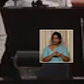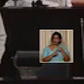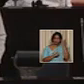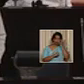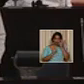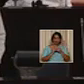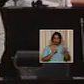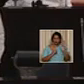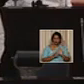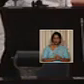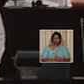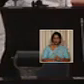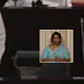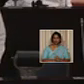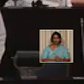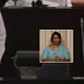හොයාගෙන යනවා